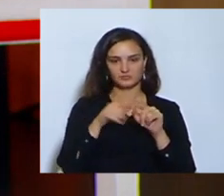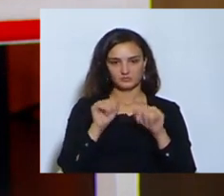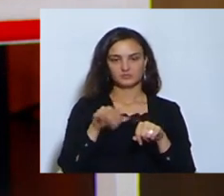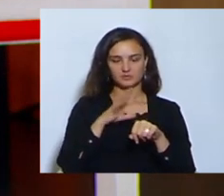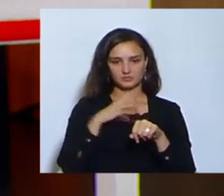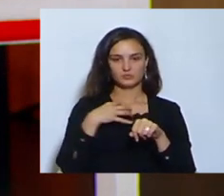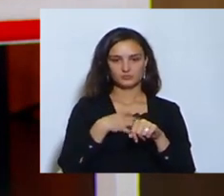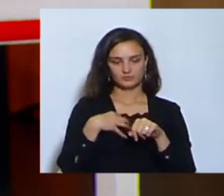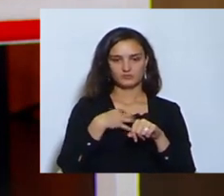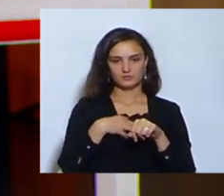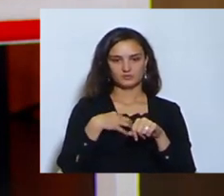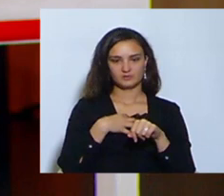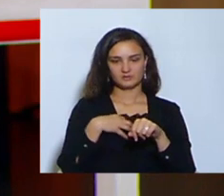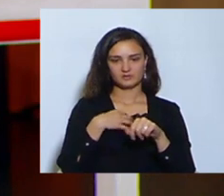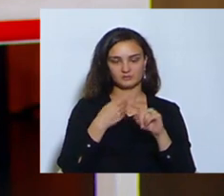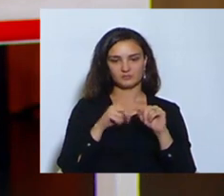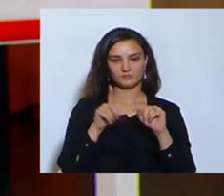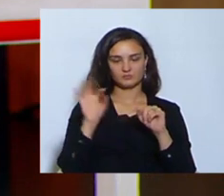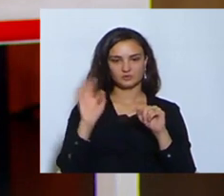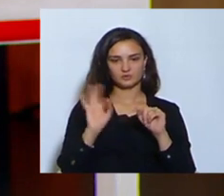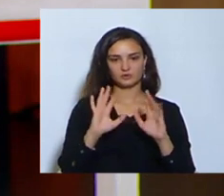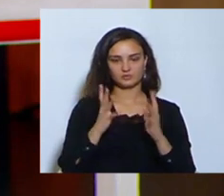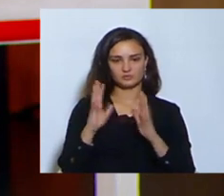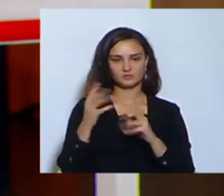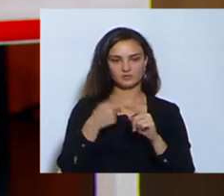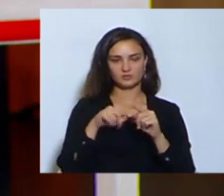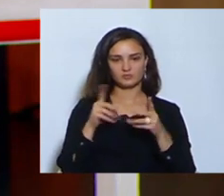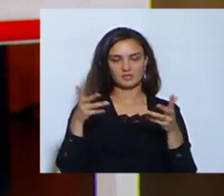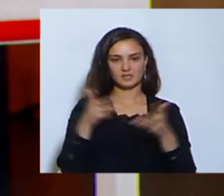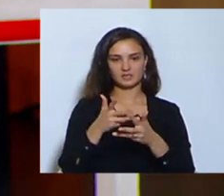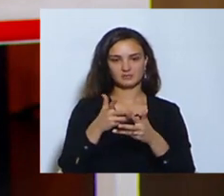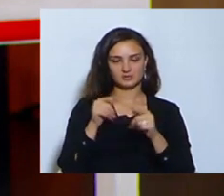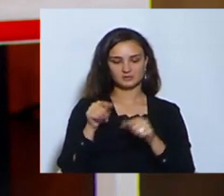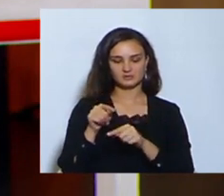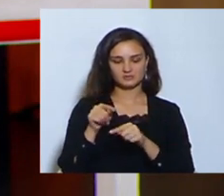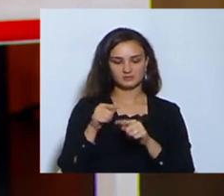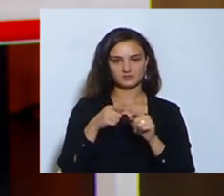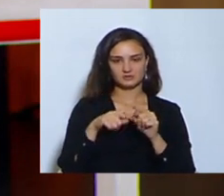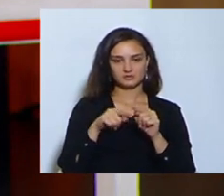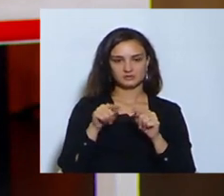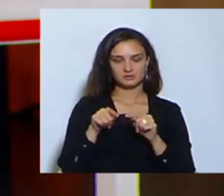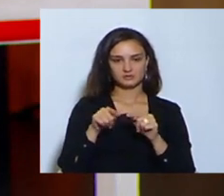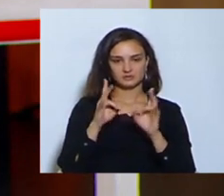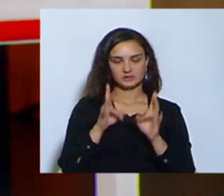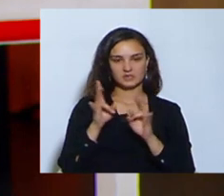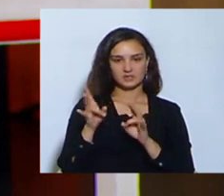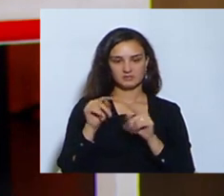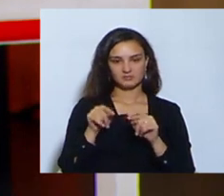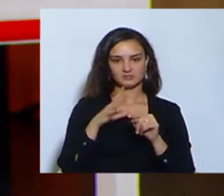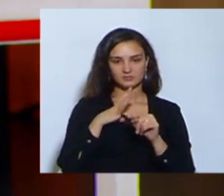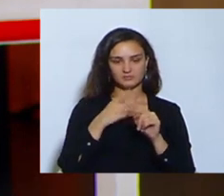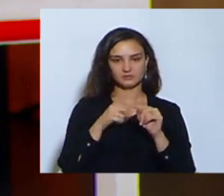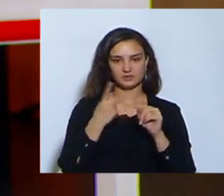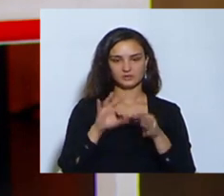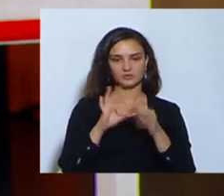იყოს უმნიშვნელოვანესი იმიტომ რომ შეიძლება შემთხვევაში მაგალითად ანთების ლორწოვანი ანთების წყლოვანი დაზიანების მიღმა შეიძლება იყოს